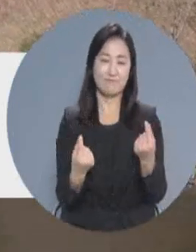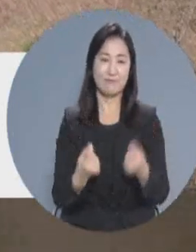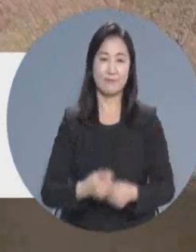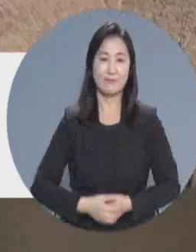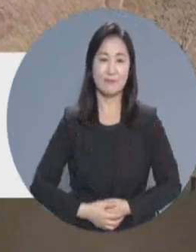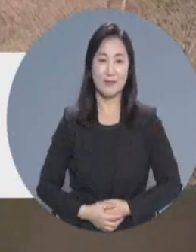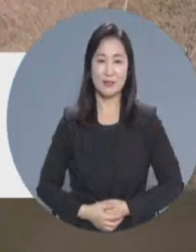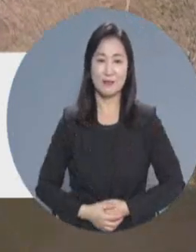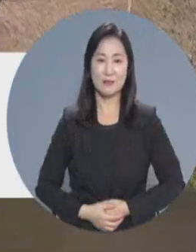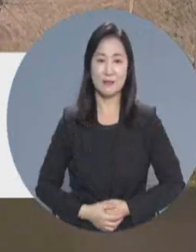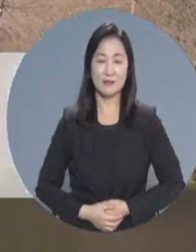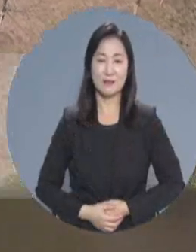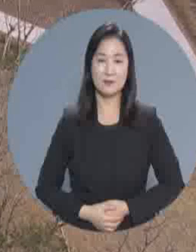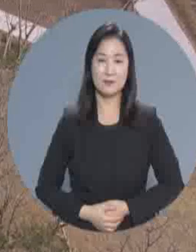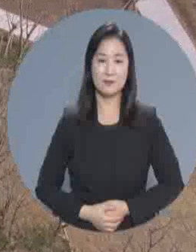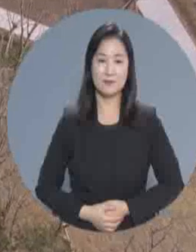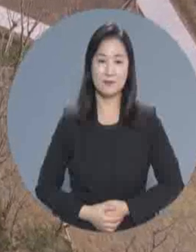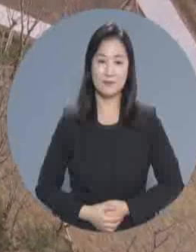더 좋을 거네.